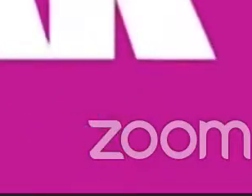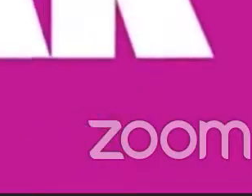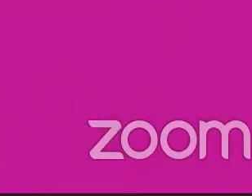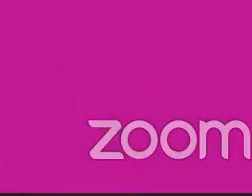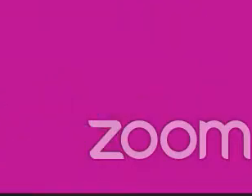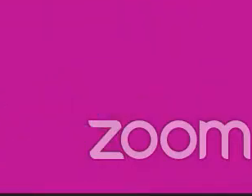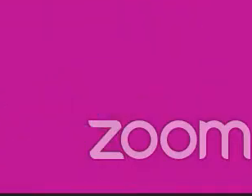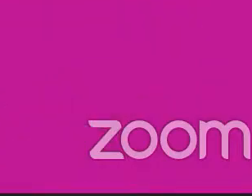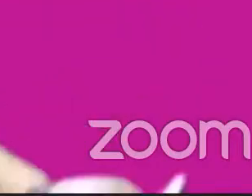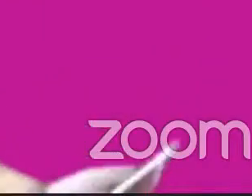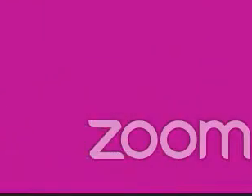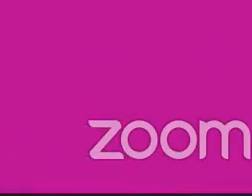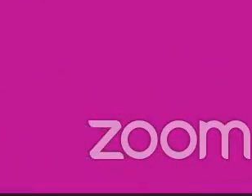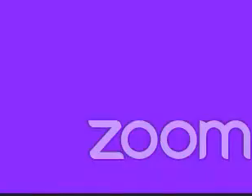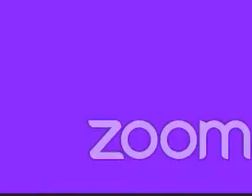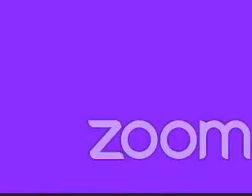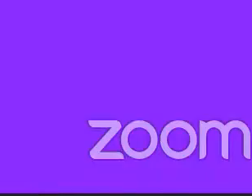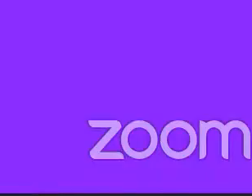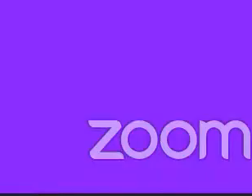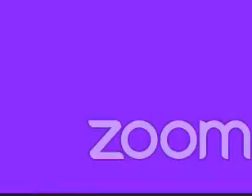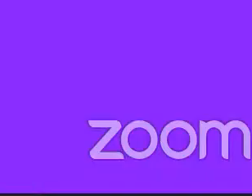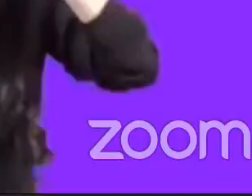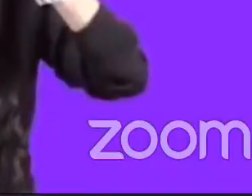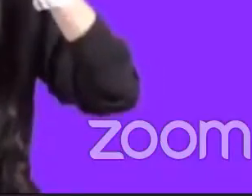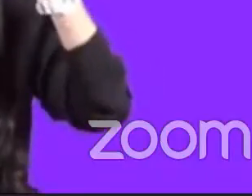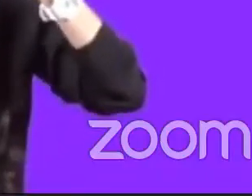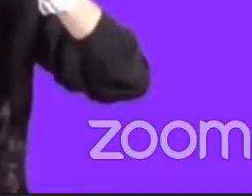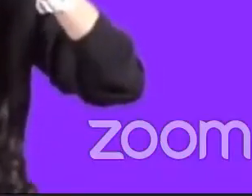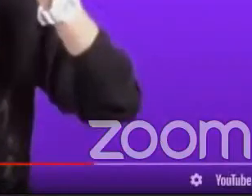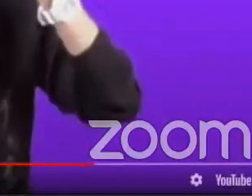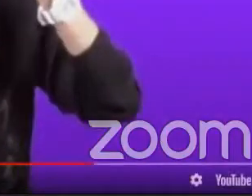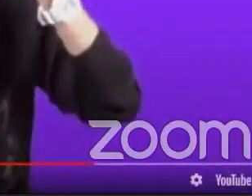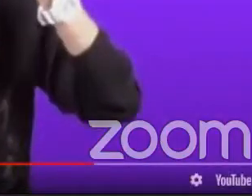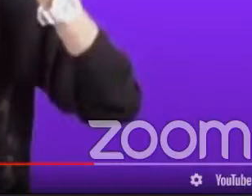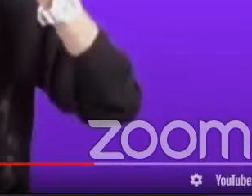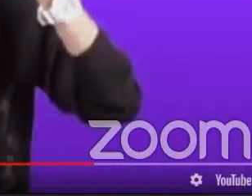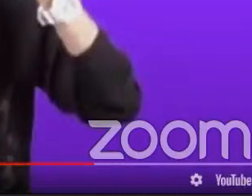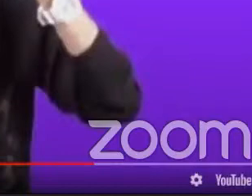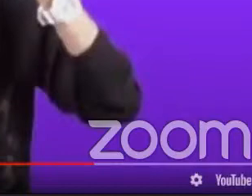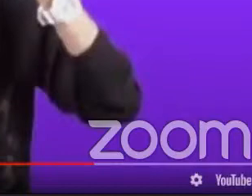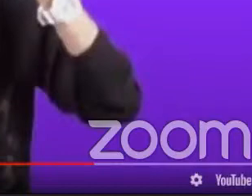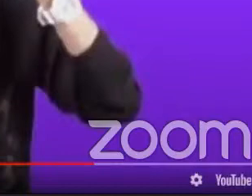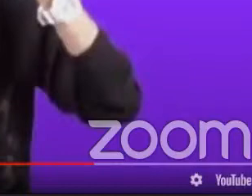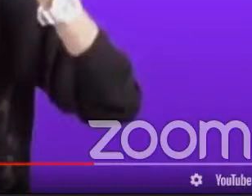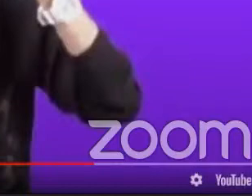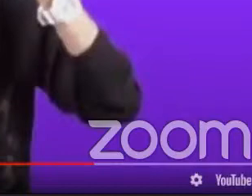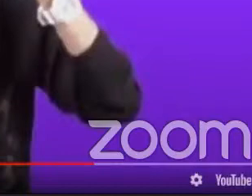keliru. Apa ujungnya sebar kabar palsu, daripada nanti kamu yang malu.